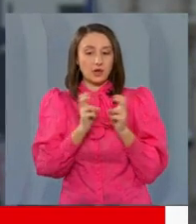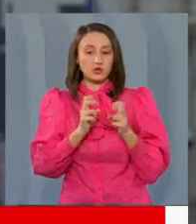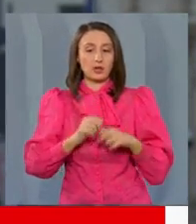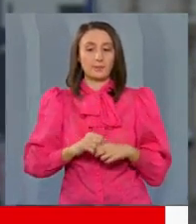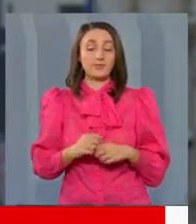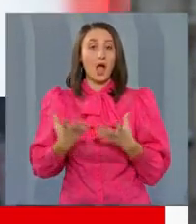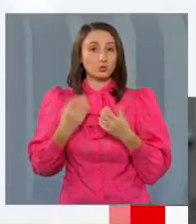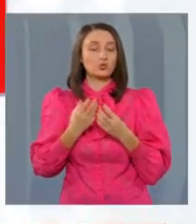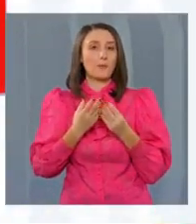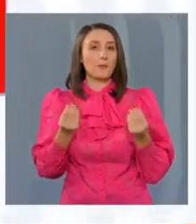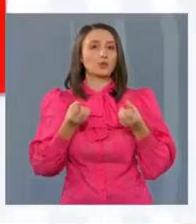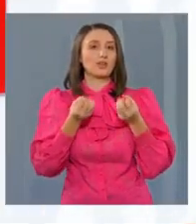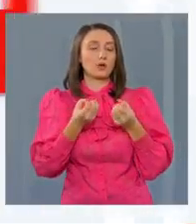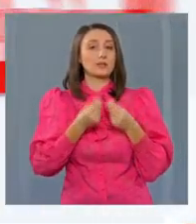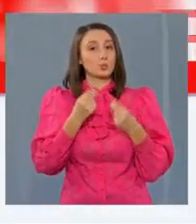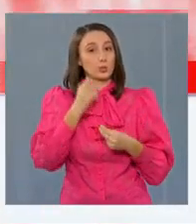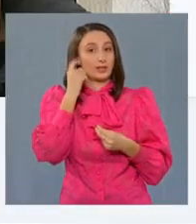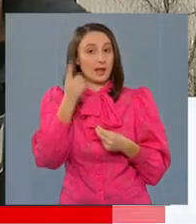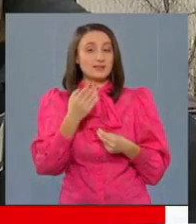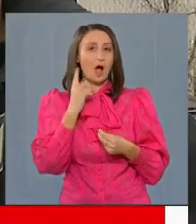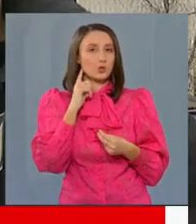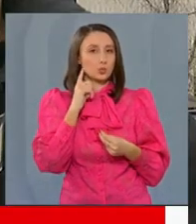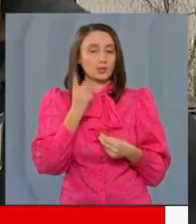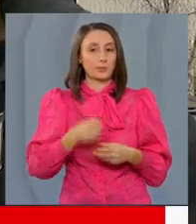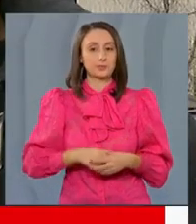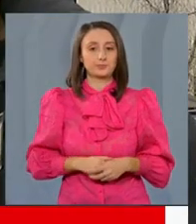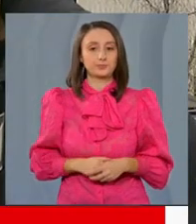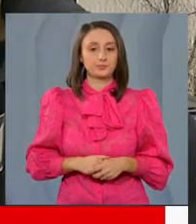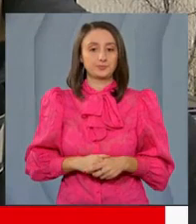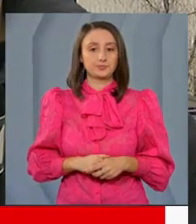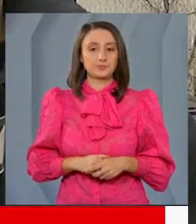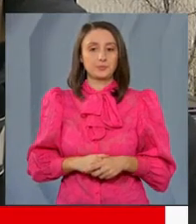ne aduce mai multe detalii. În dimineața, Cornel, te ascultăm.